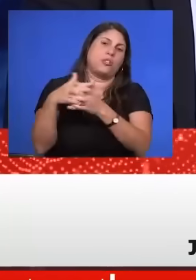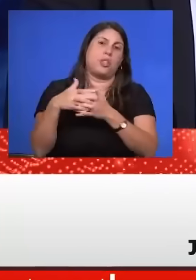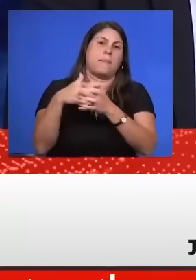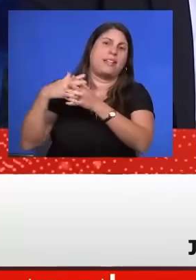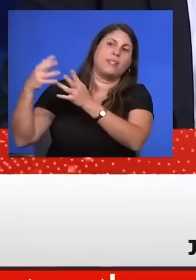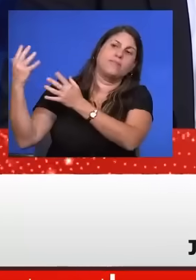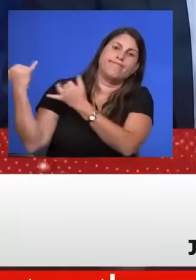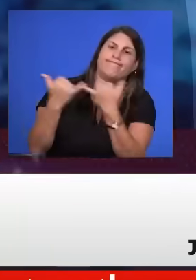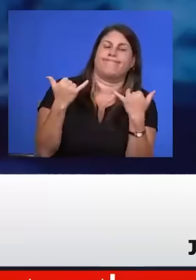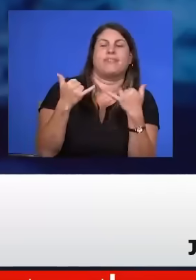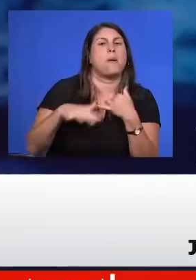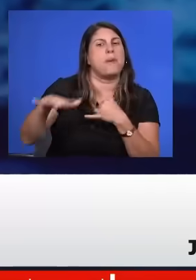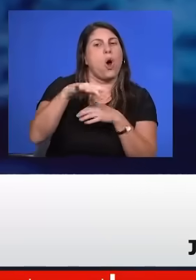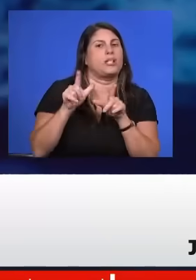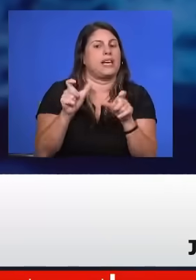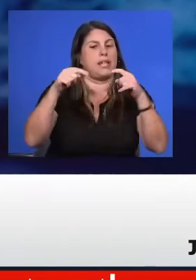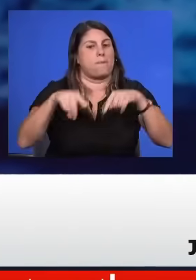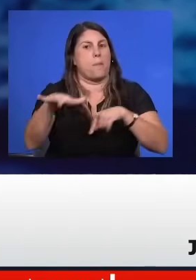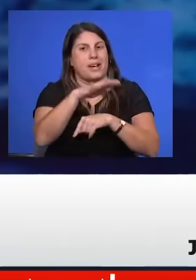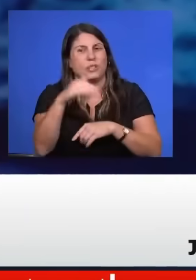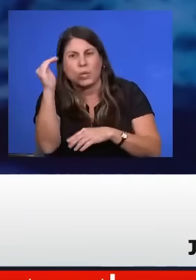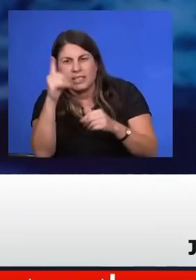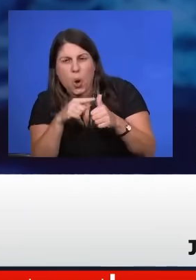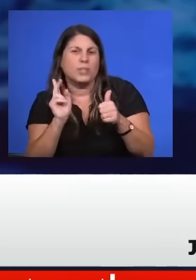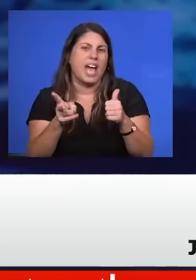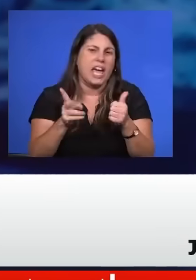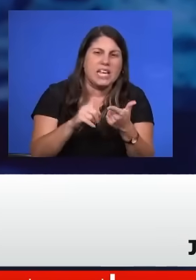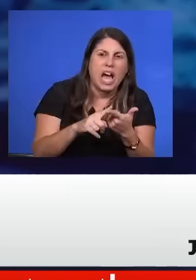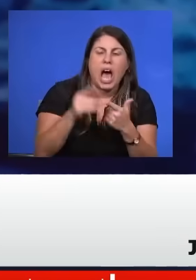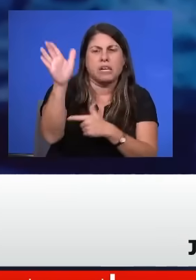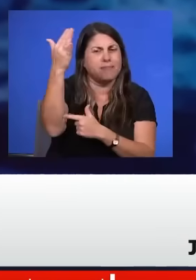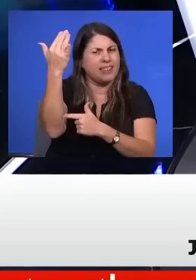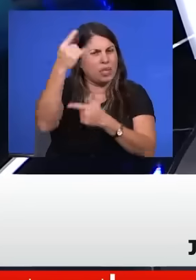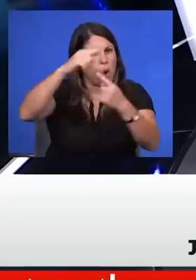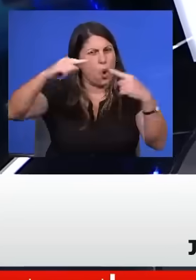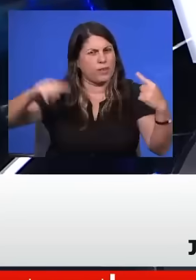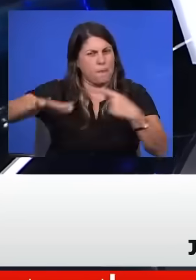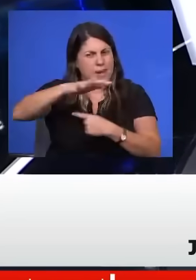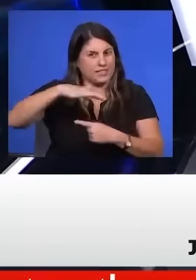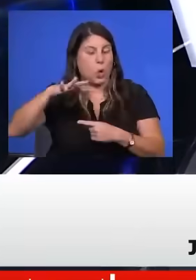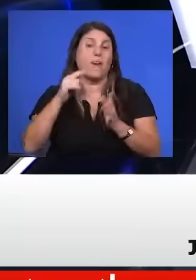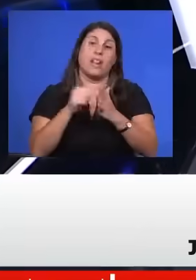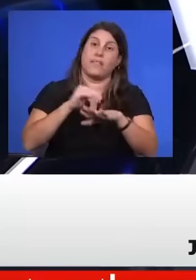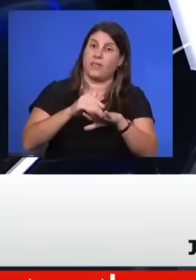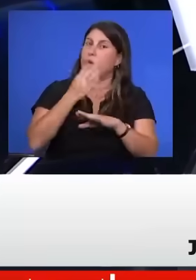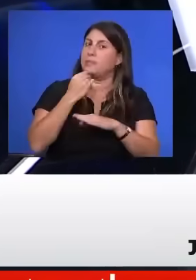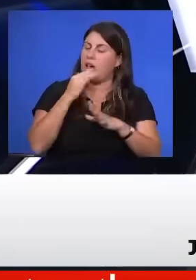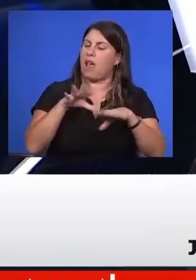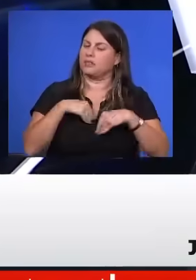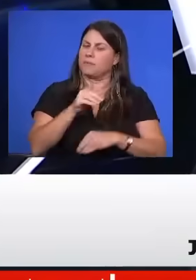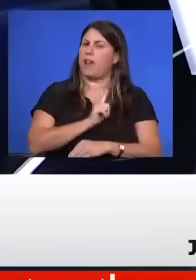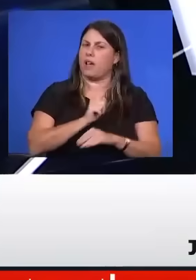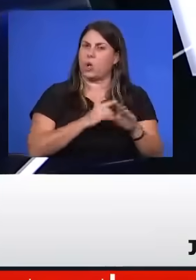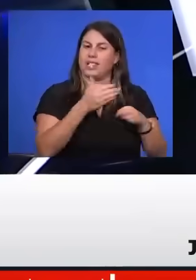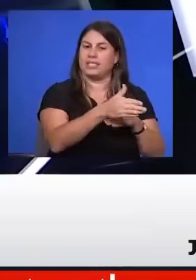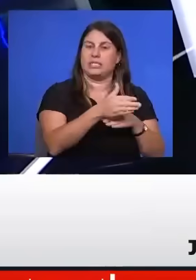כאן, לאזור, לסעודיה, לעיראק, למדינות נוספות, ועל פי הדיווחים האלה, ישראל הסכימה להמתין עם הכניסה הקרקעית, עד אשר תשלים ארצות